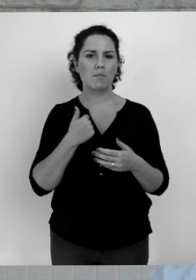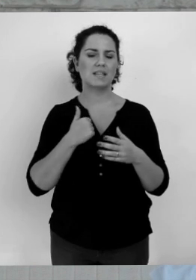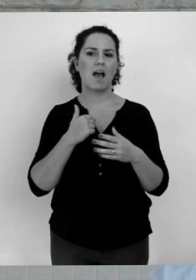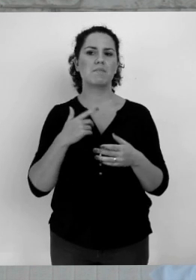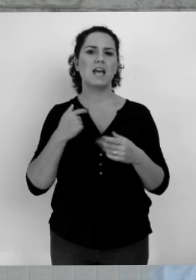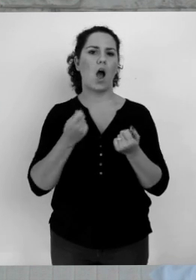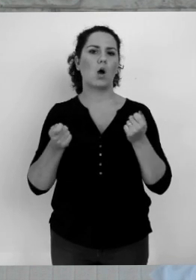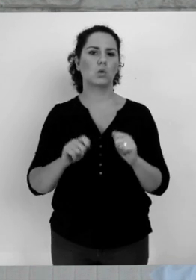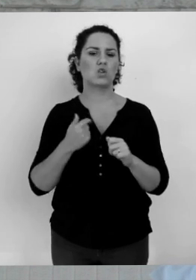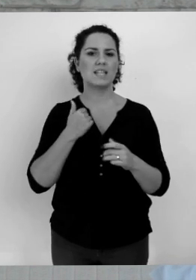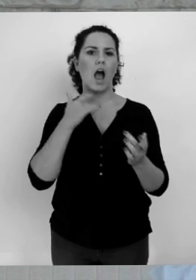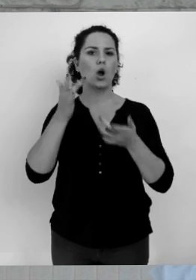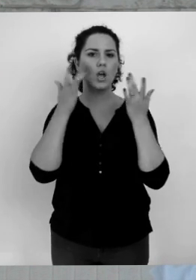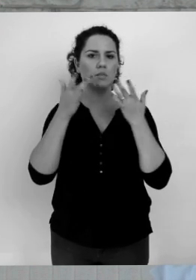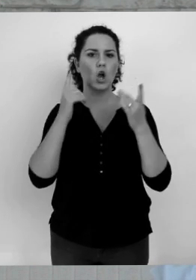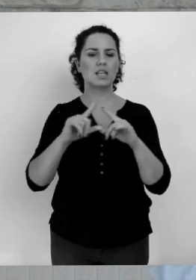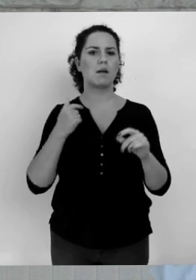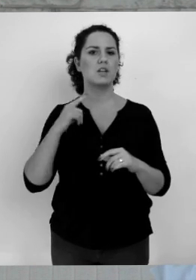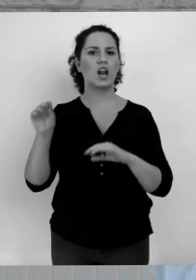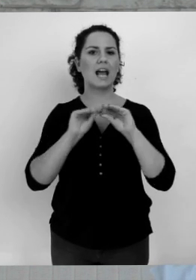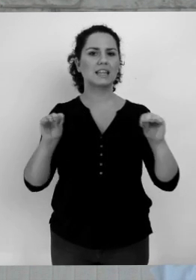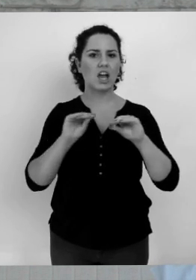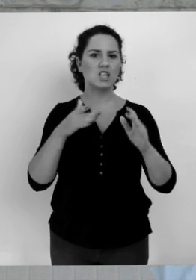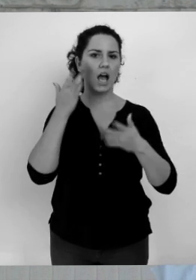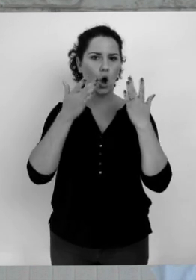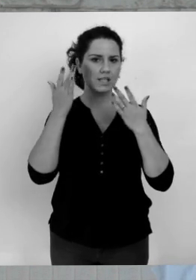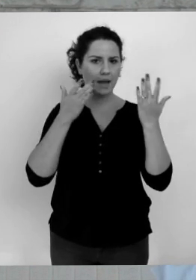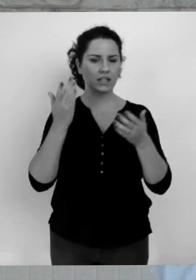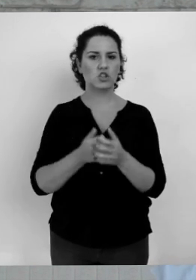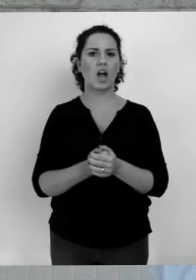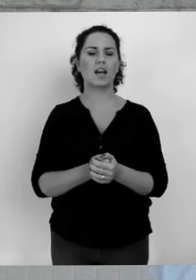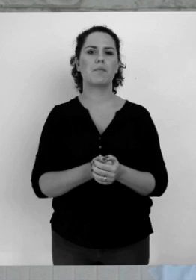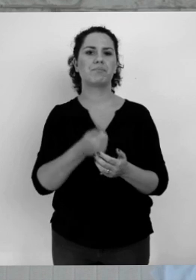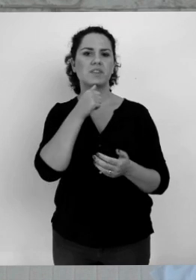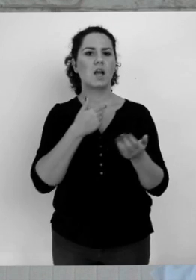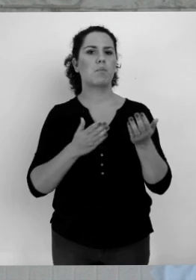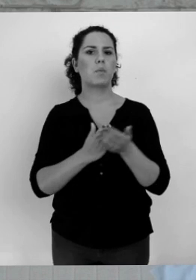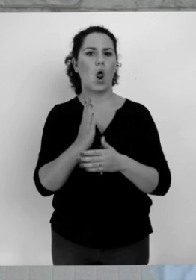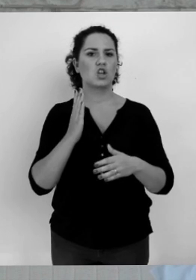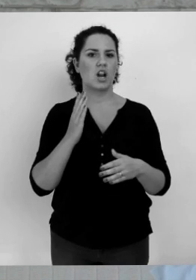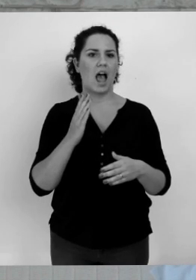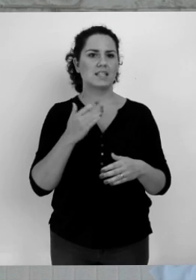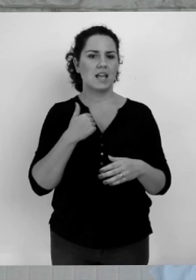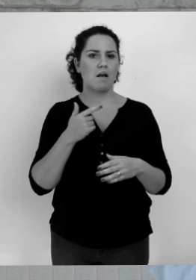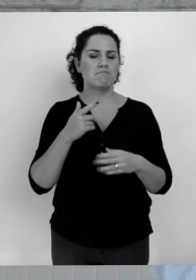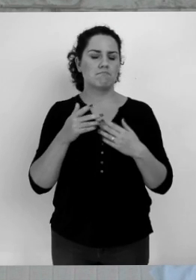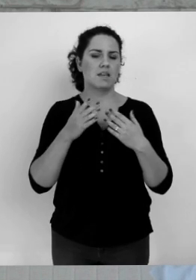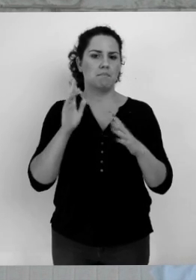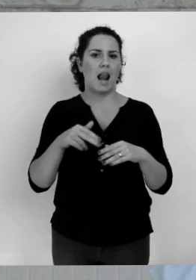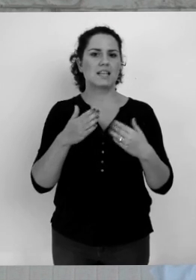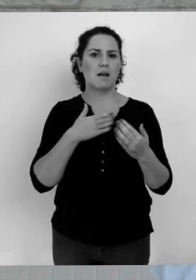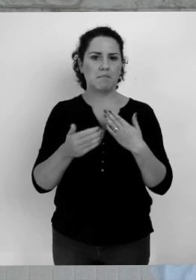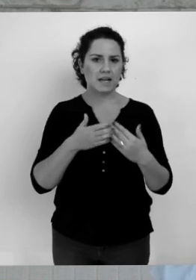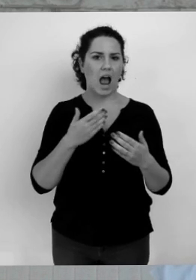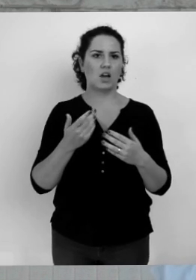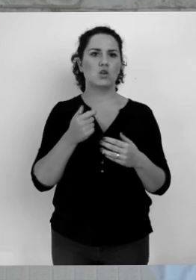sa kosmetičarom. I onda sam išla na tečaj sa kosmetičara. I položila sam, imala sam praksu tamo na